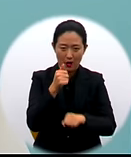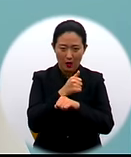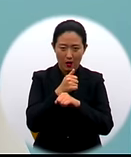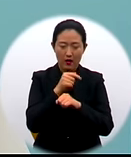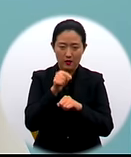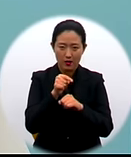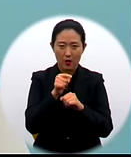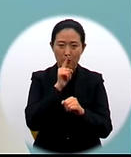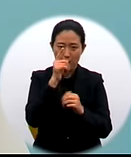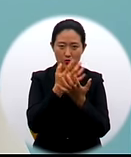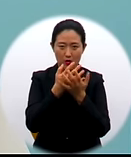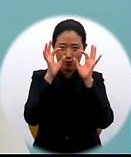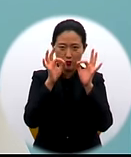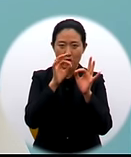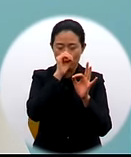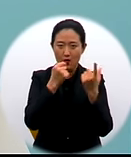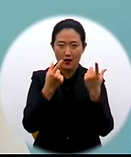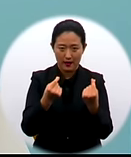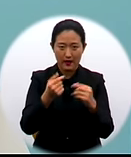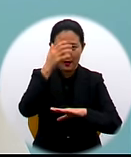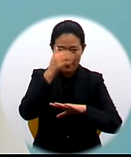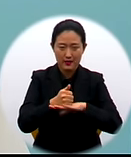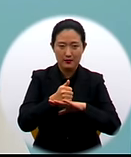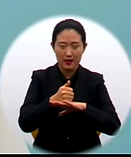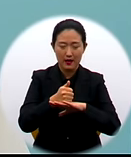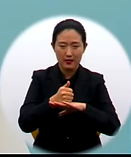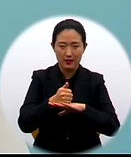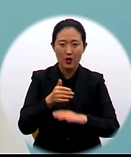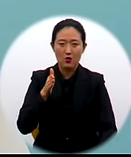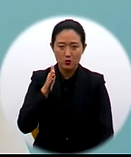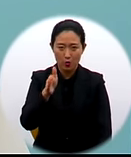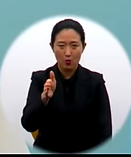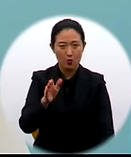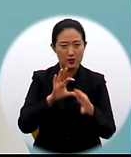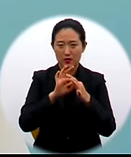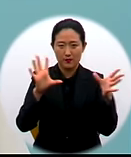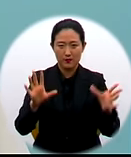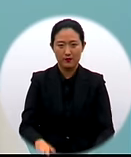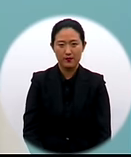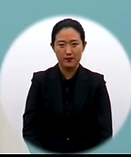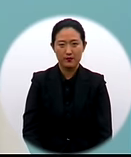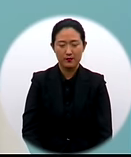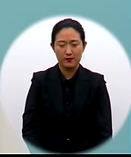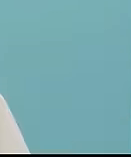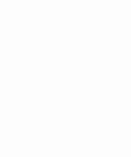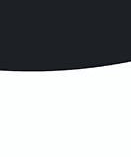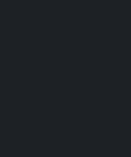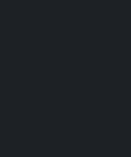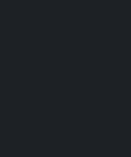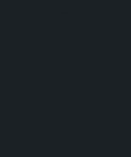이런 인재상을 선호하겠구나 이렇게 유추하면서 가볍게 시간 될 때 애학원 보내고 보고서 한번 읽어보시면 좀 도움이 되실